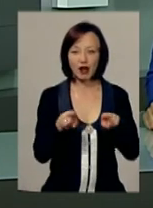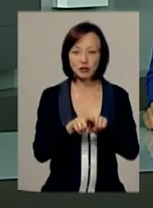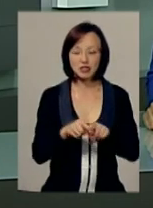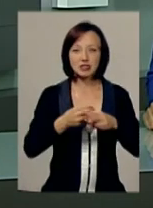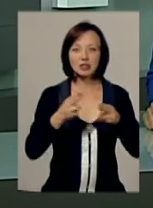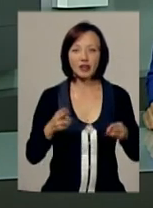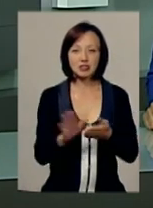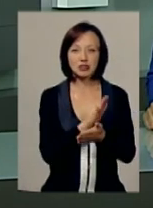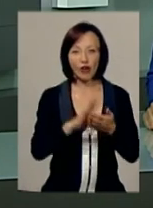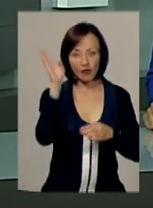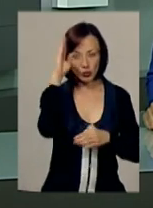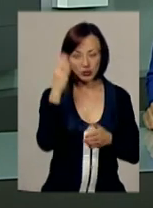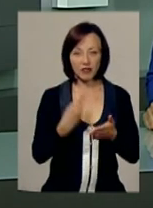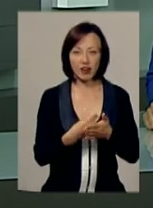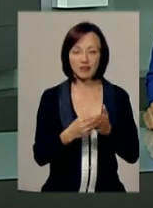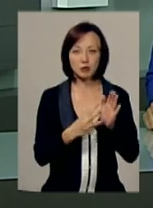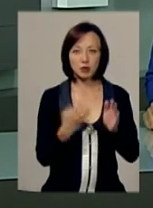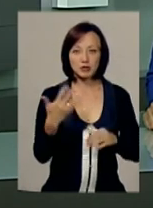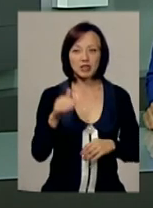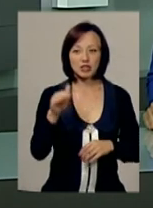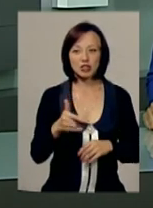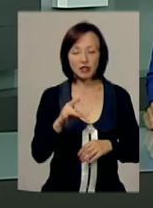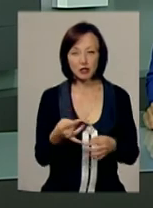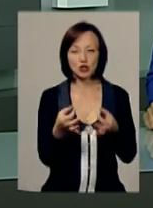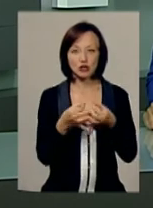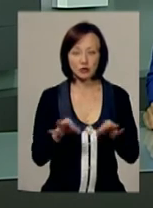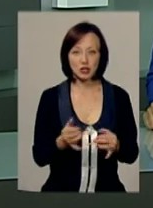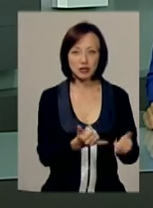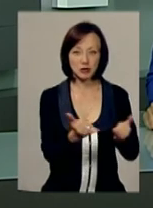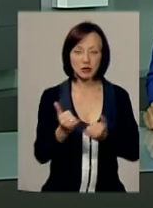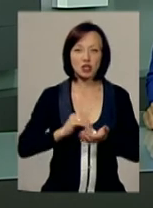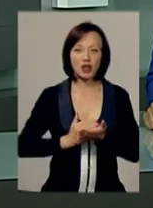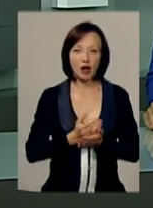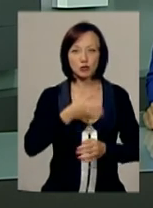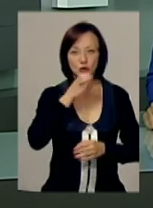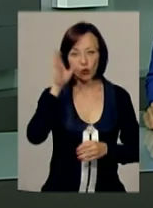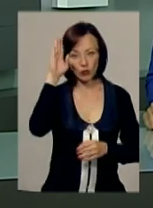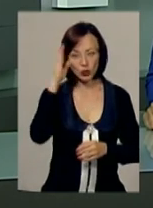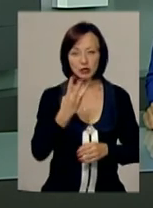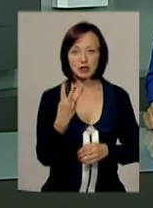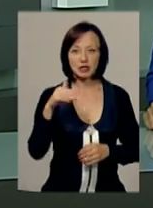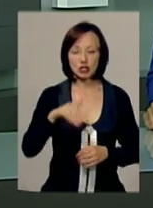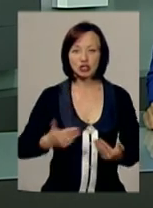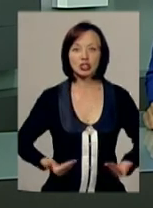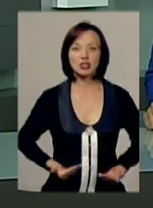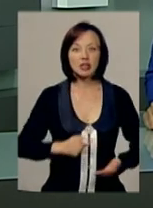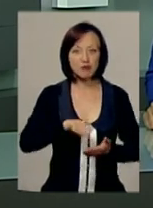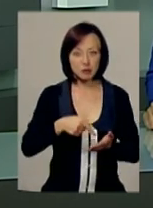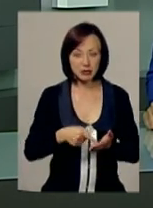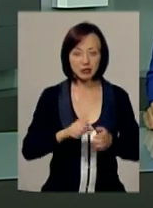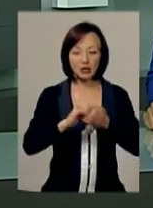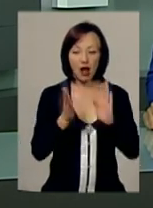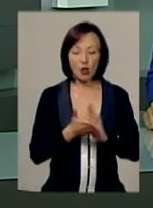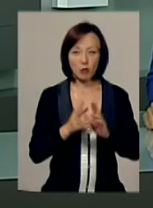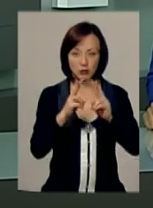незараження води вартістю 850 тисяч гривень дозволить забезпечити якісною питною водою майже 3 тисячі жителів міста. Загалом